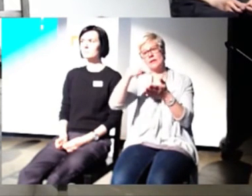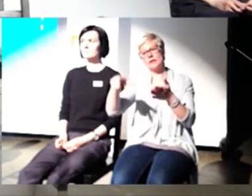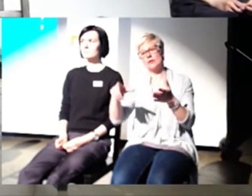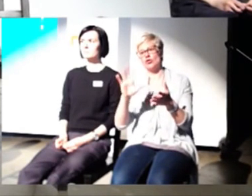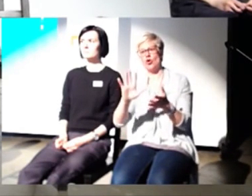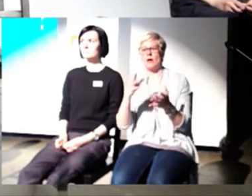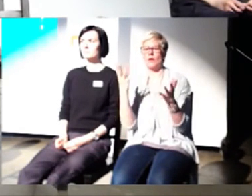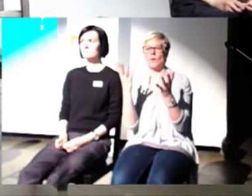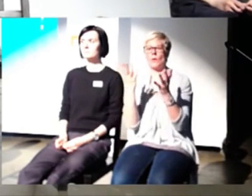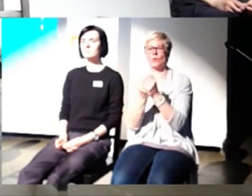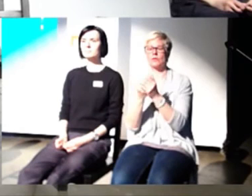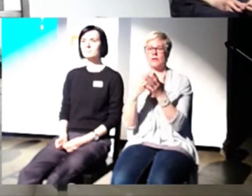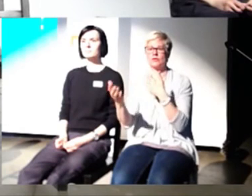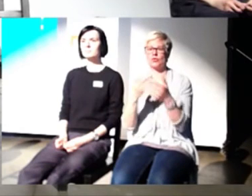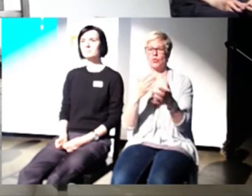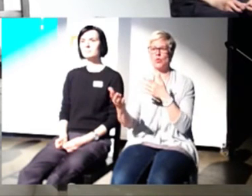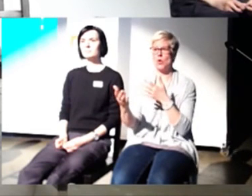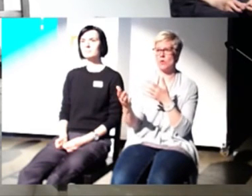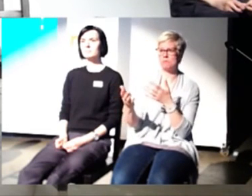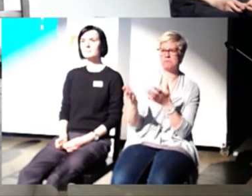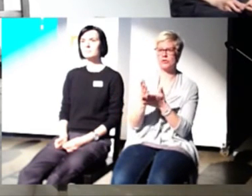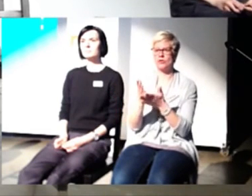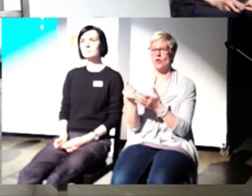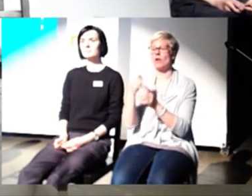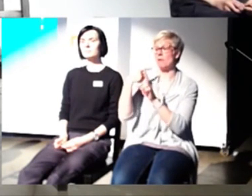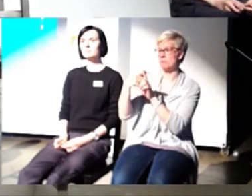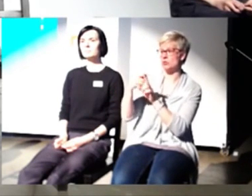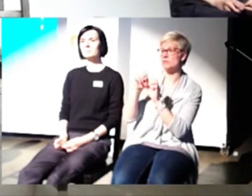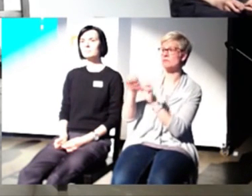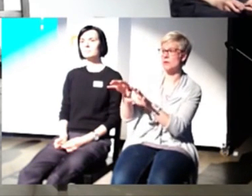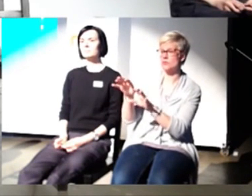olla positiivista vaikutusta. Nimenomaan, joo.